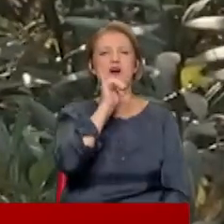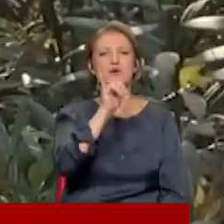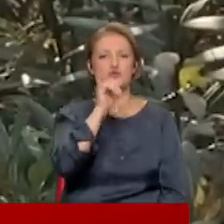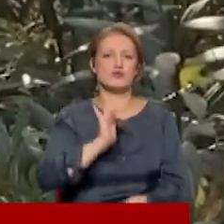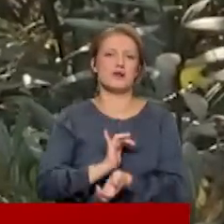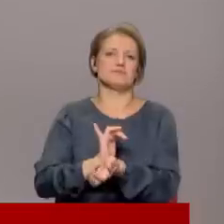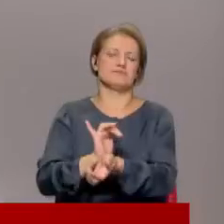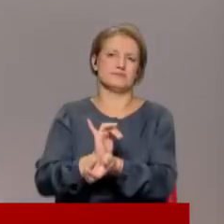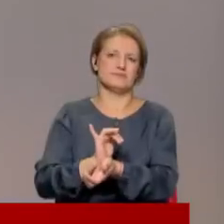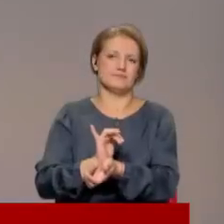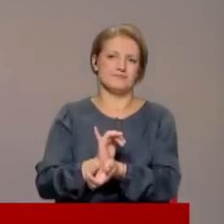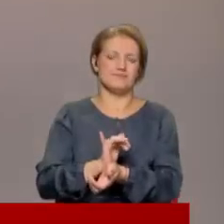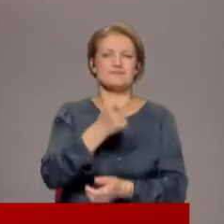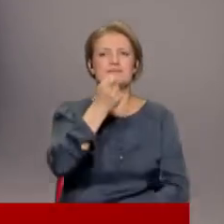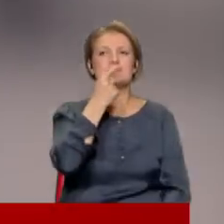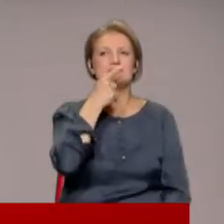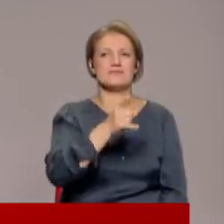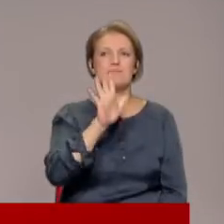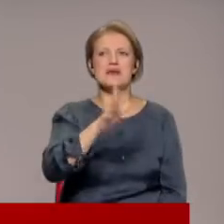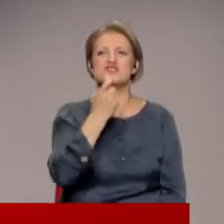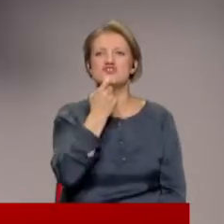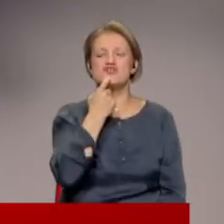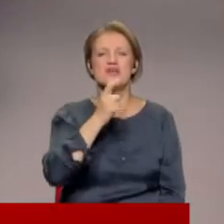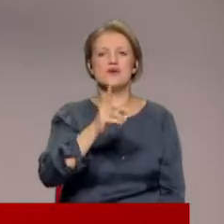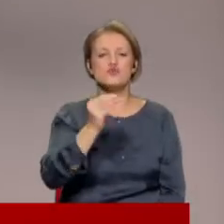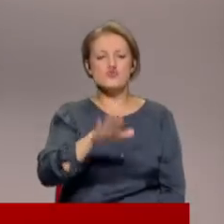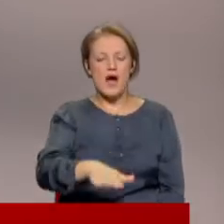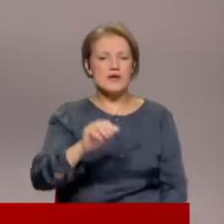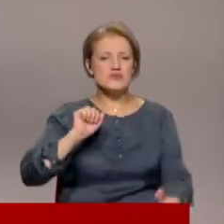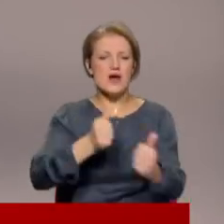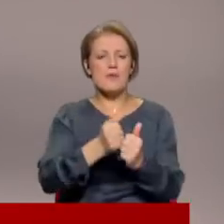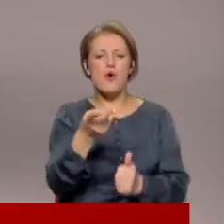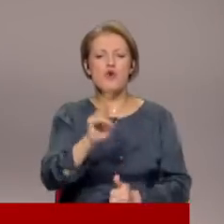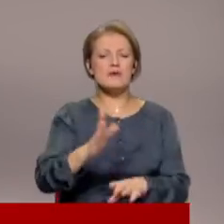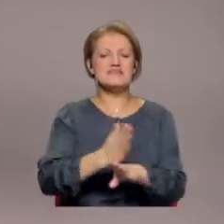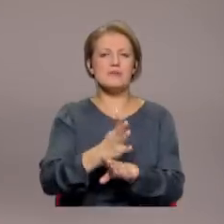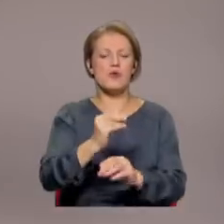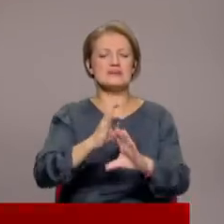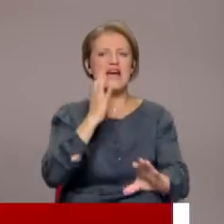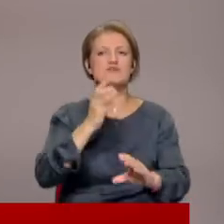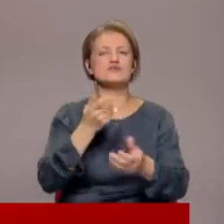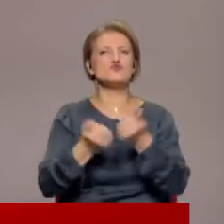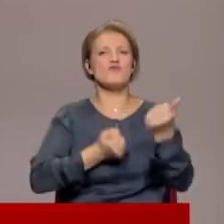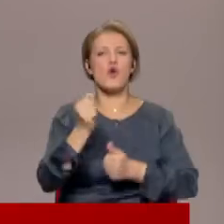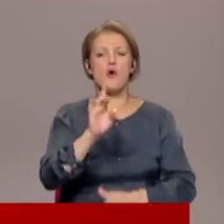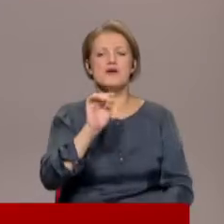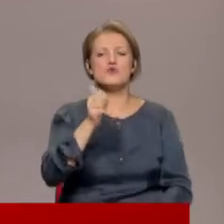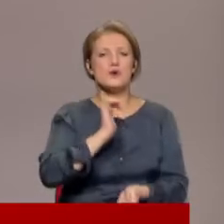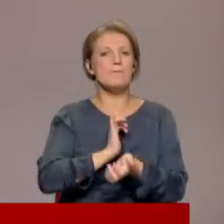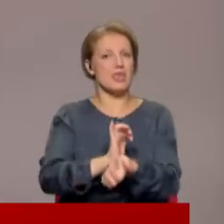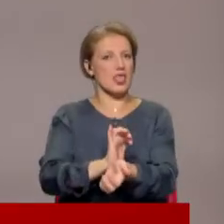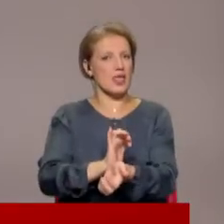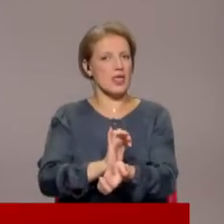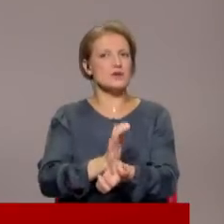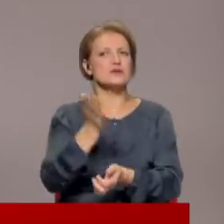Ağustos'ta cezaevine girecek. Ankara'da ise 5 yaşındaki bir çocuğa çarparak ölümüne neden olan servis sürücüsü 15 gün tutuklu